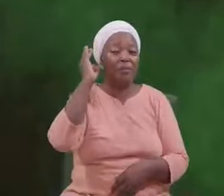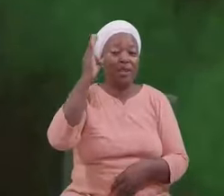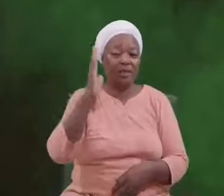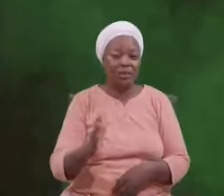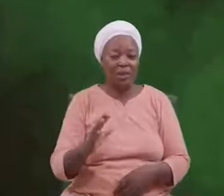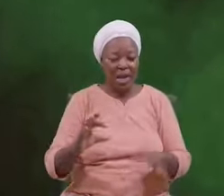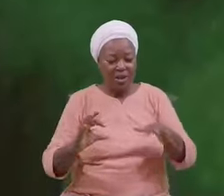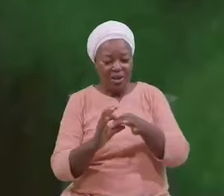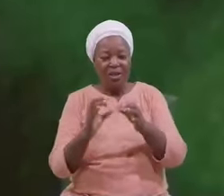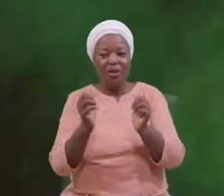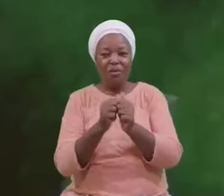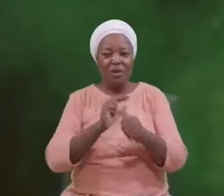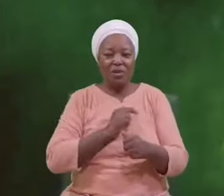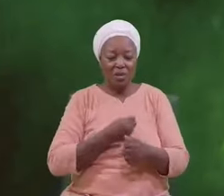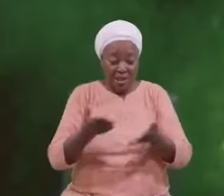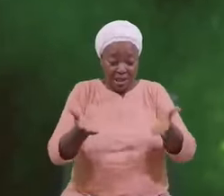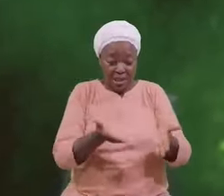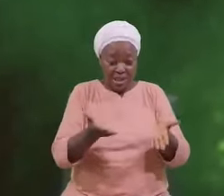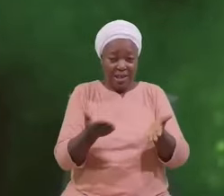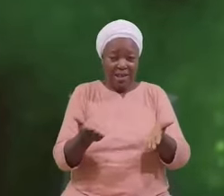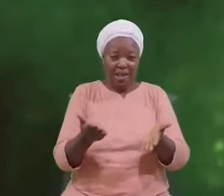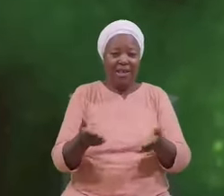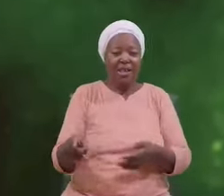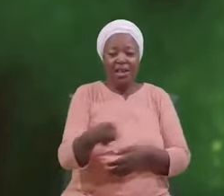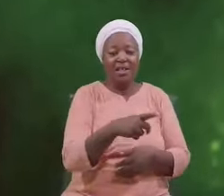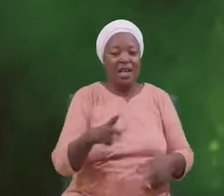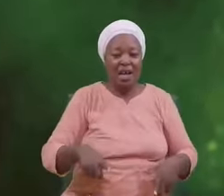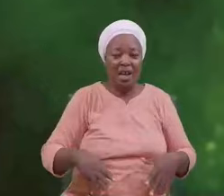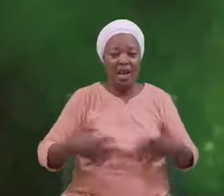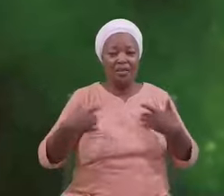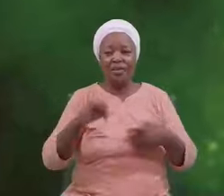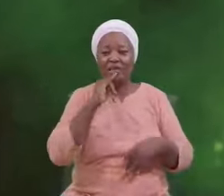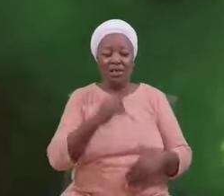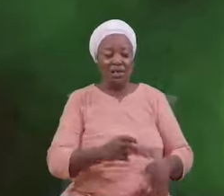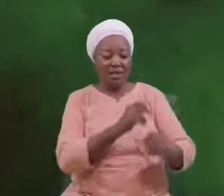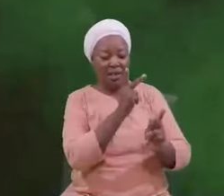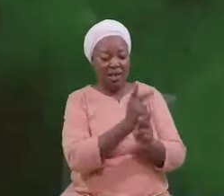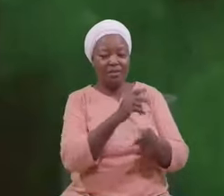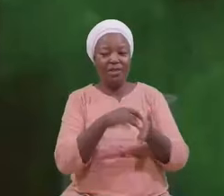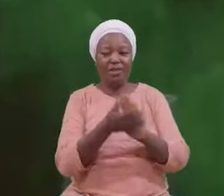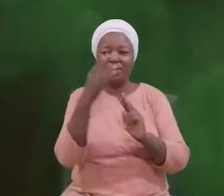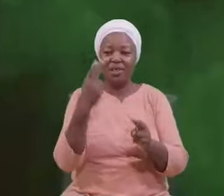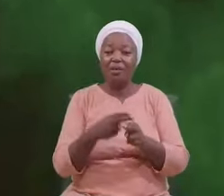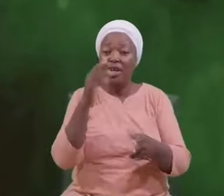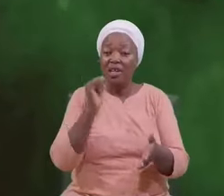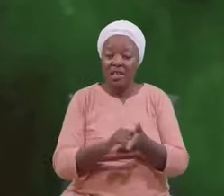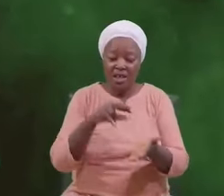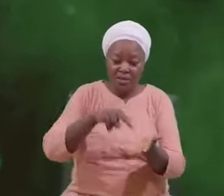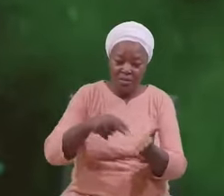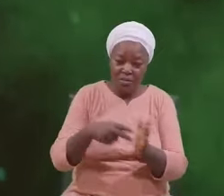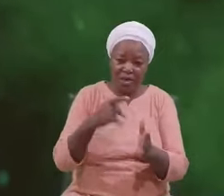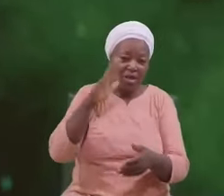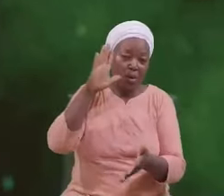avec nous au siège ont leur vie sécurisée, c'est-à-dire que la femme,